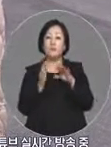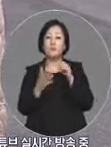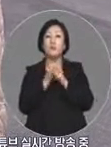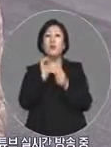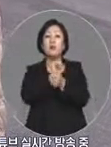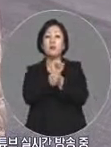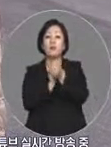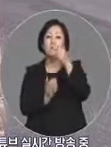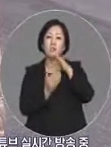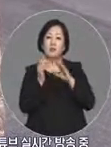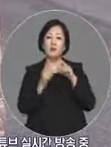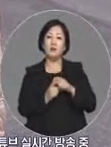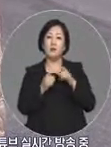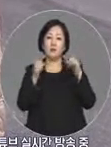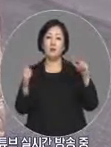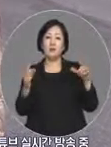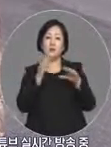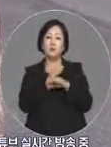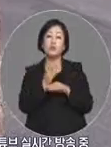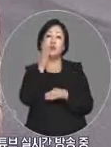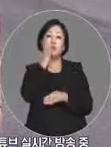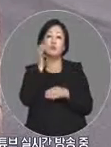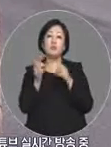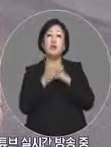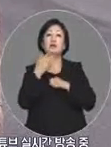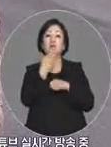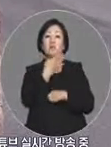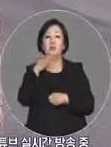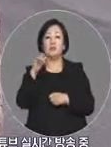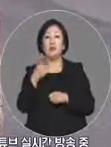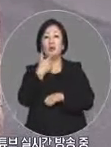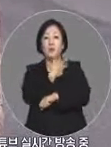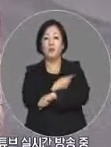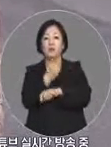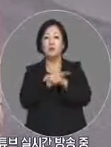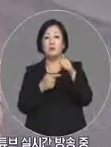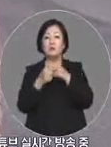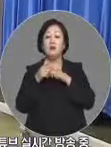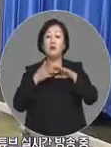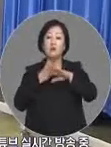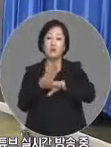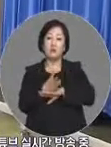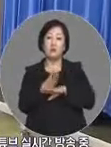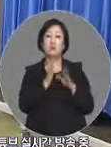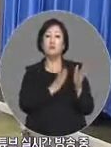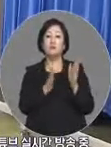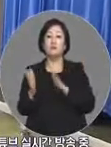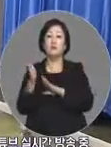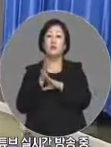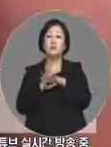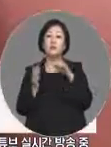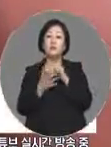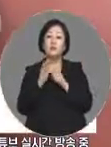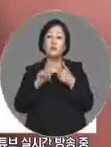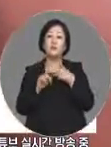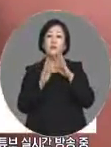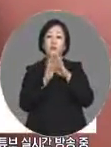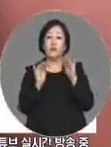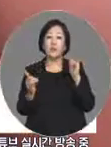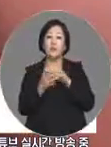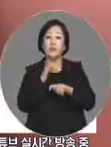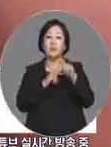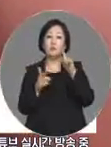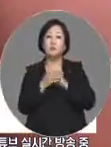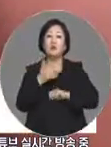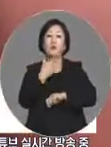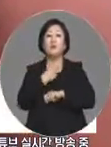시설 네크론 알고가 확산하면서 울산의 4차 백신접종 속도가 늦어지고 있습니다 4차 접종 대상자는 면역 저하